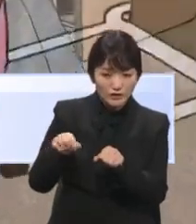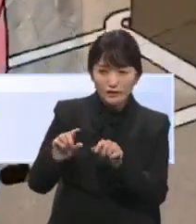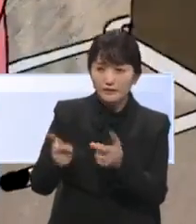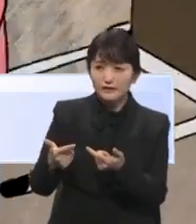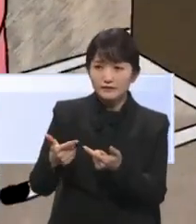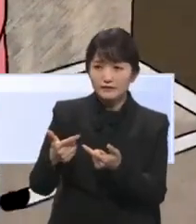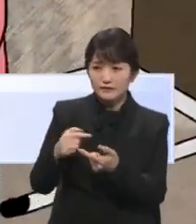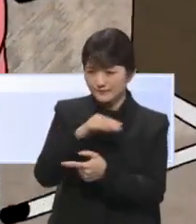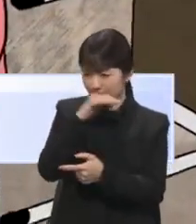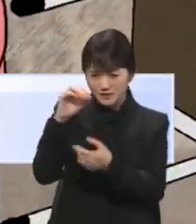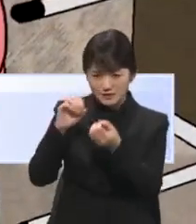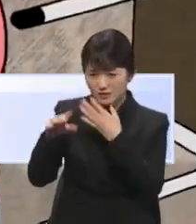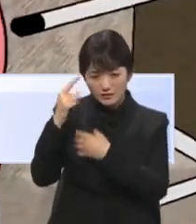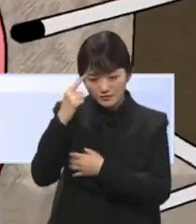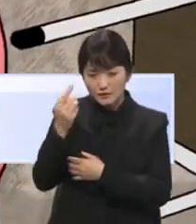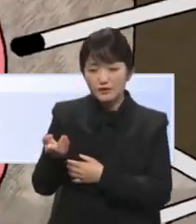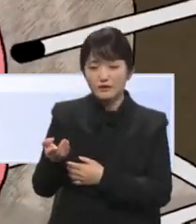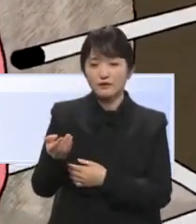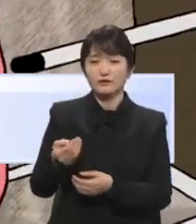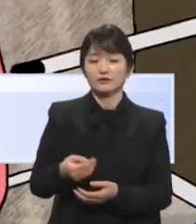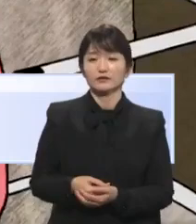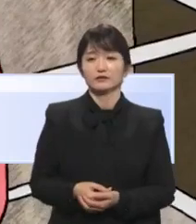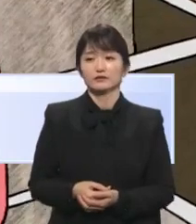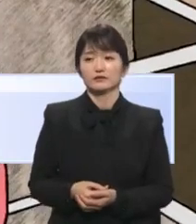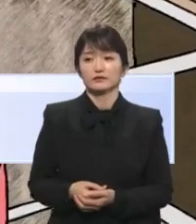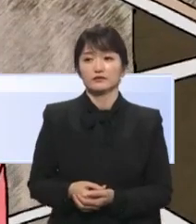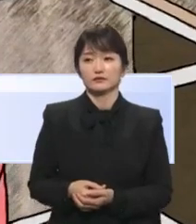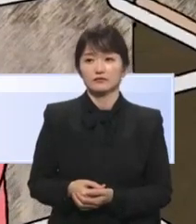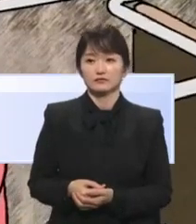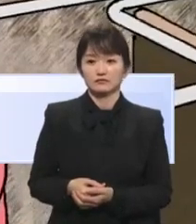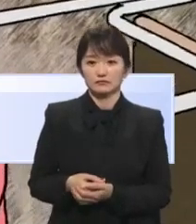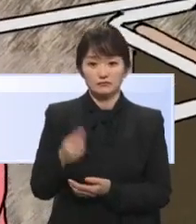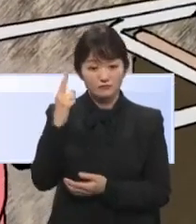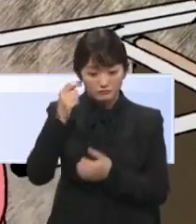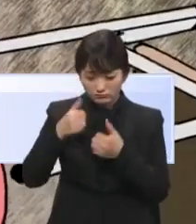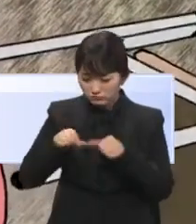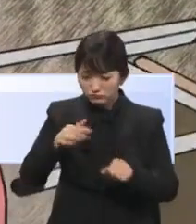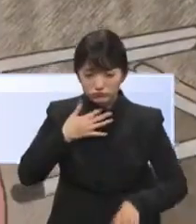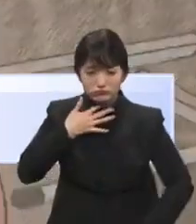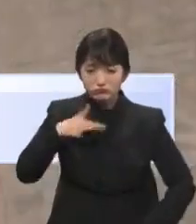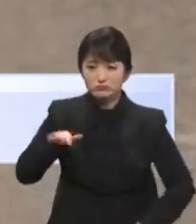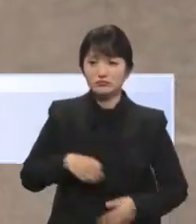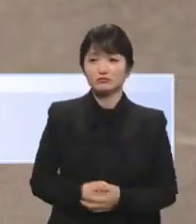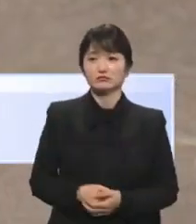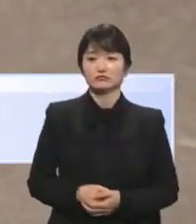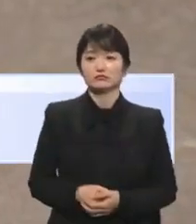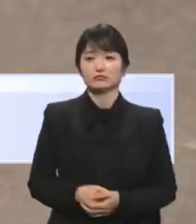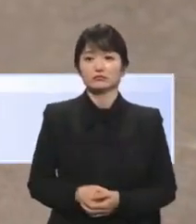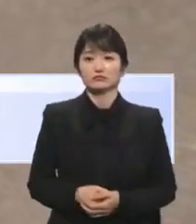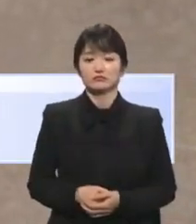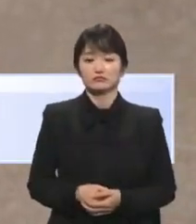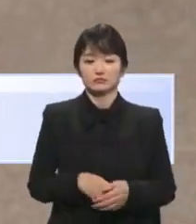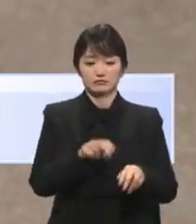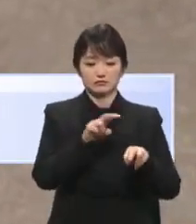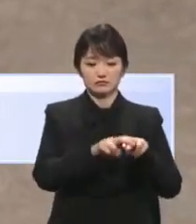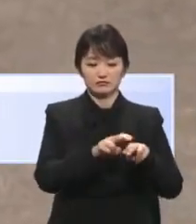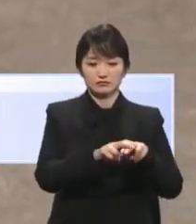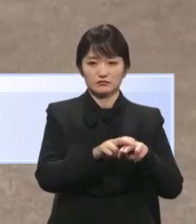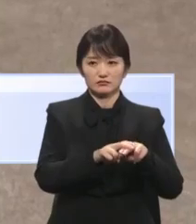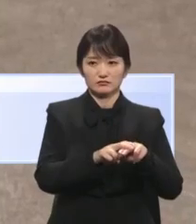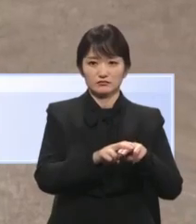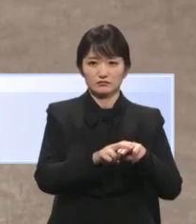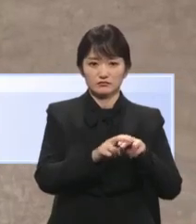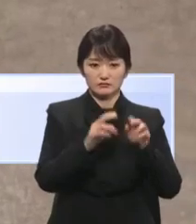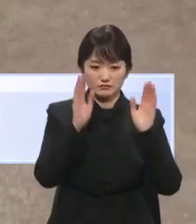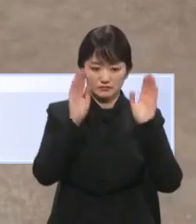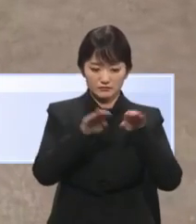똑바로 해라라는 식으로 하면서 이제 아이가 그런 사실 없다라고 하니까이 의자를 책상으로 이제 손으로 책상을 손으로